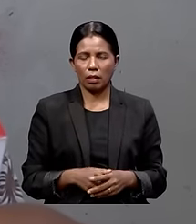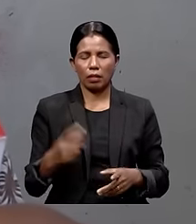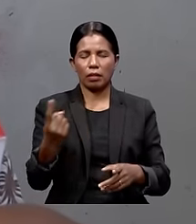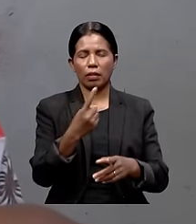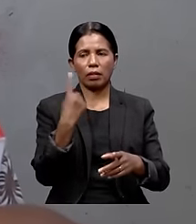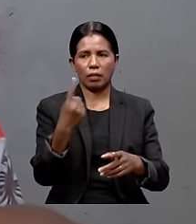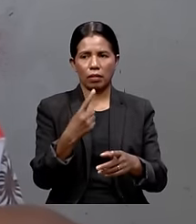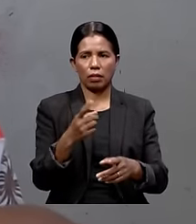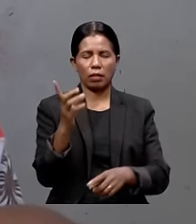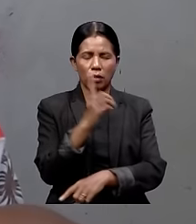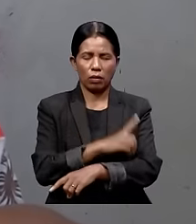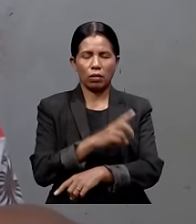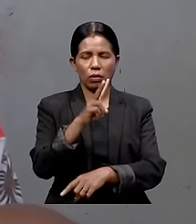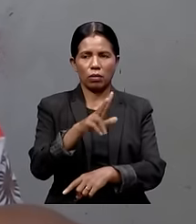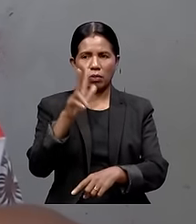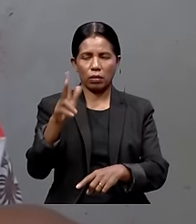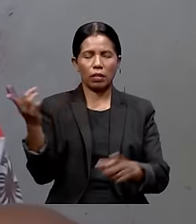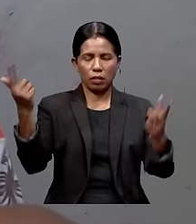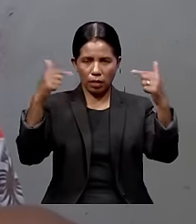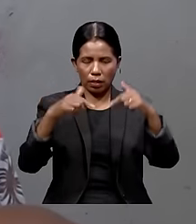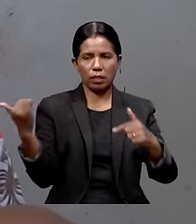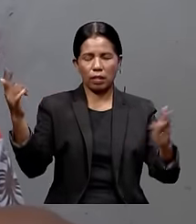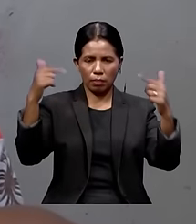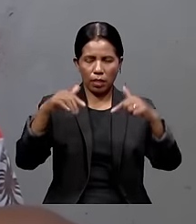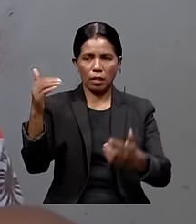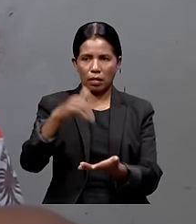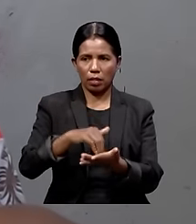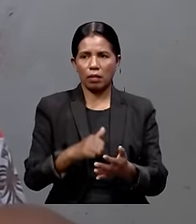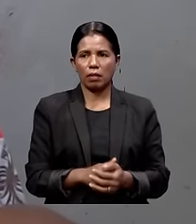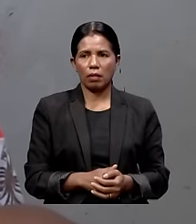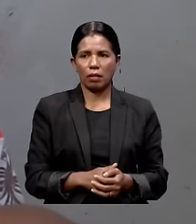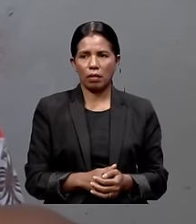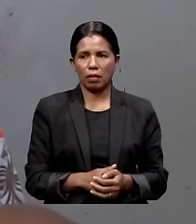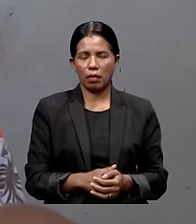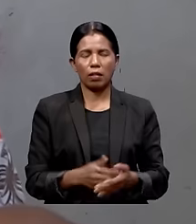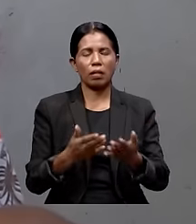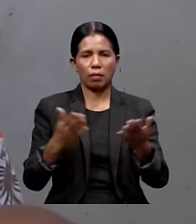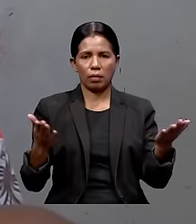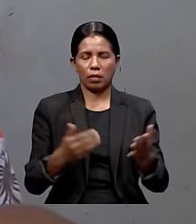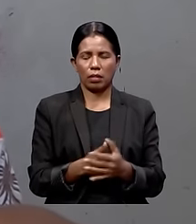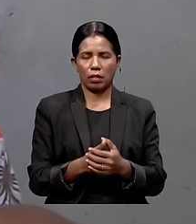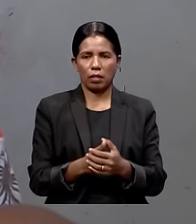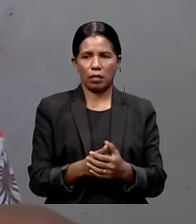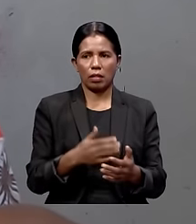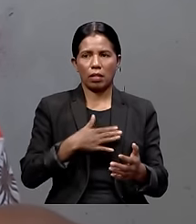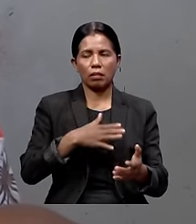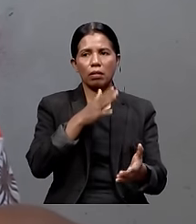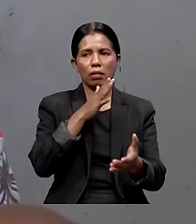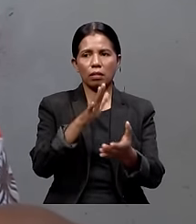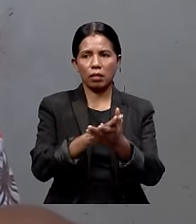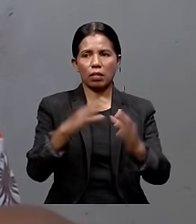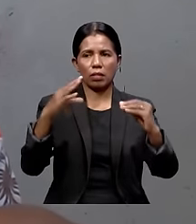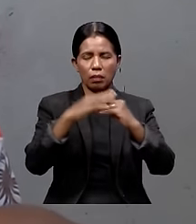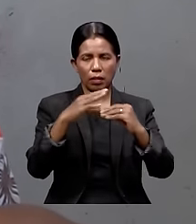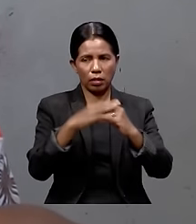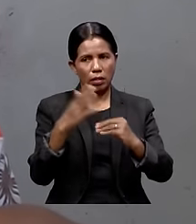anesani ko lo loron ru loron tolo se ramai fil fali anta vivo. Ini be, mai hari hal nuan sih ni be, sepatu sinir